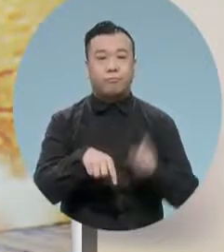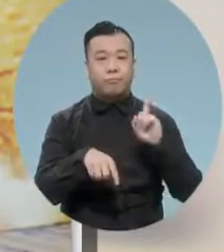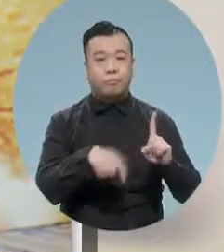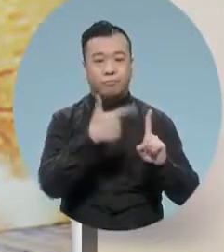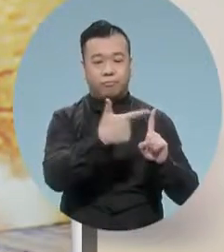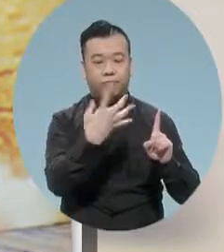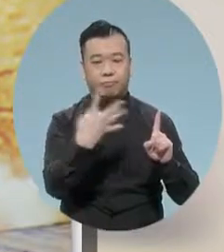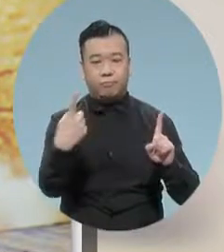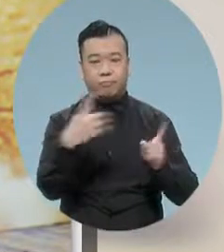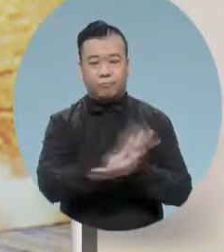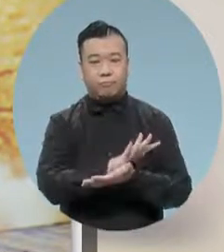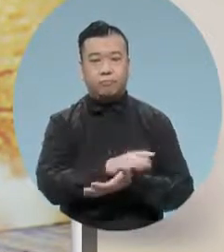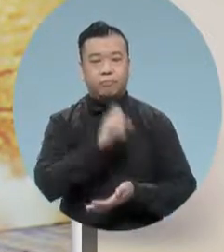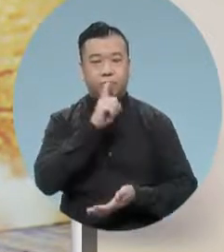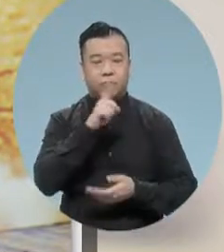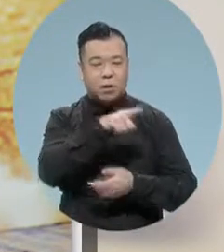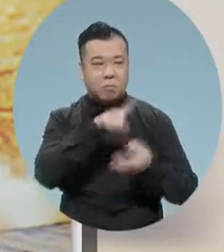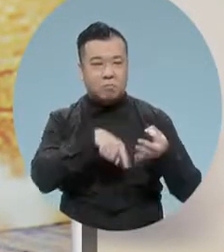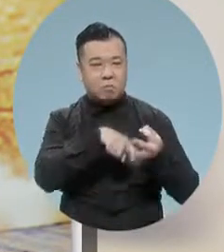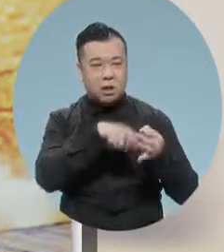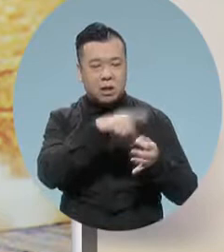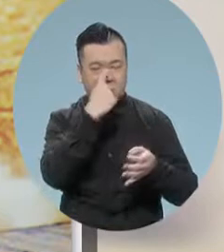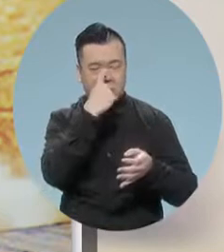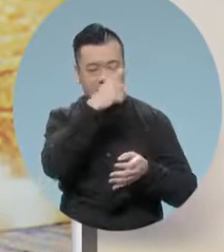1841年有一个叫做布丁扎的